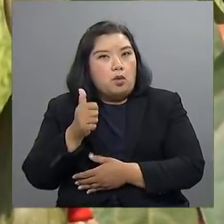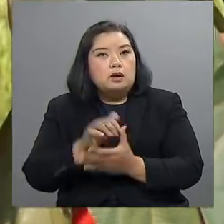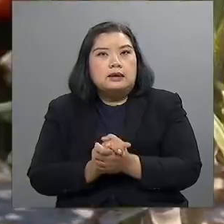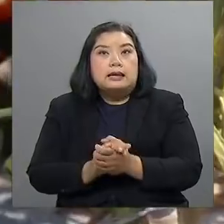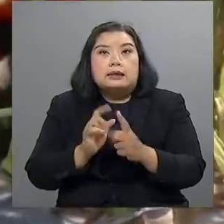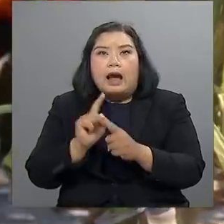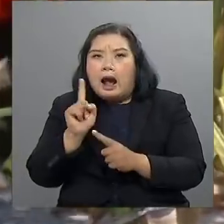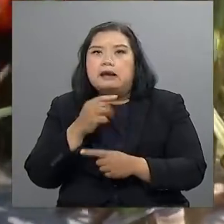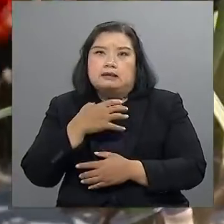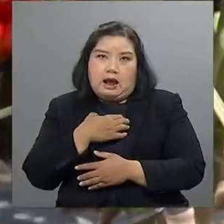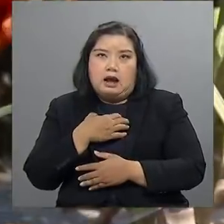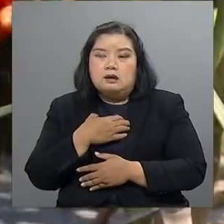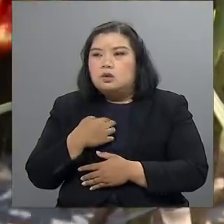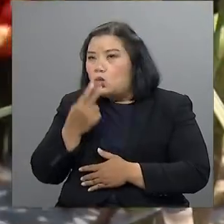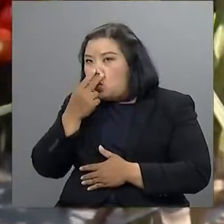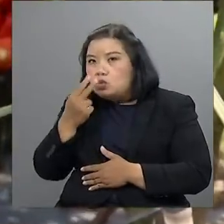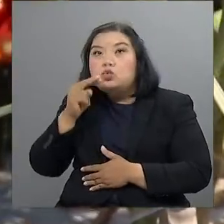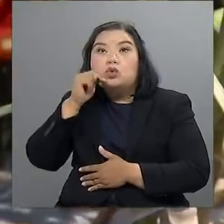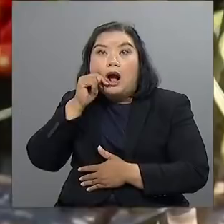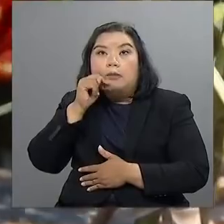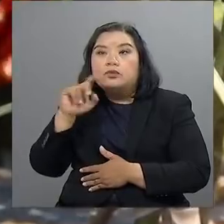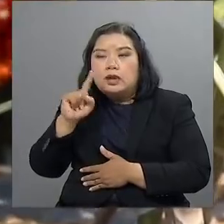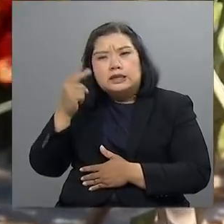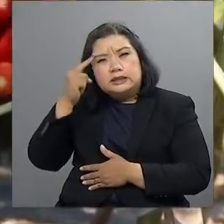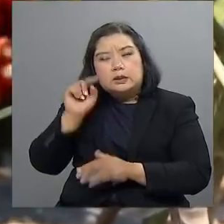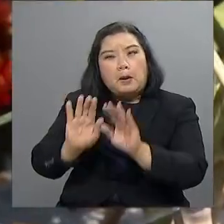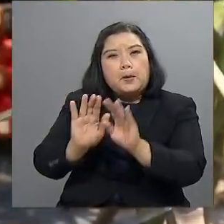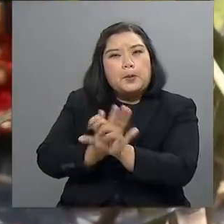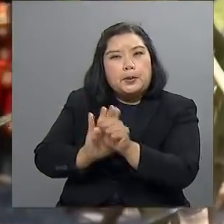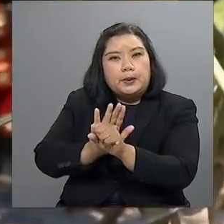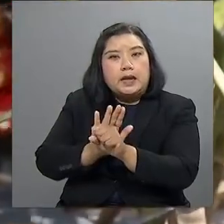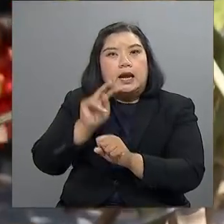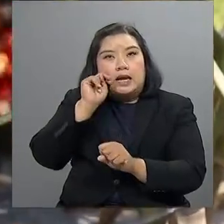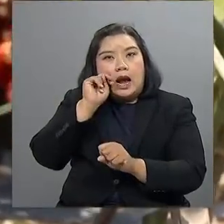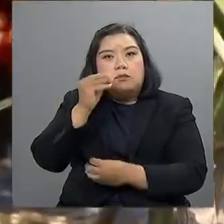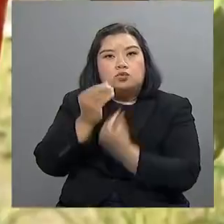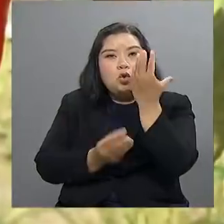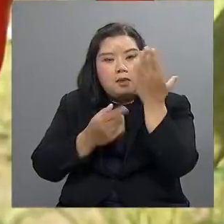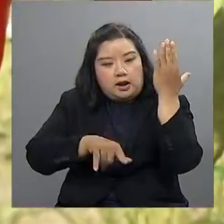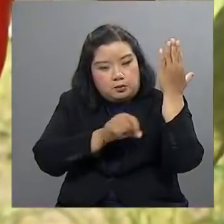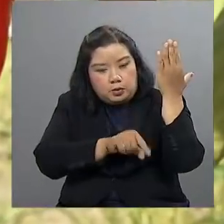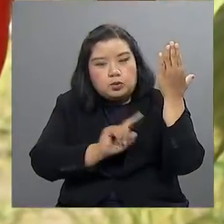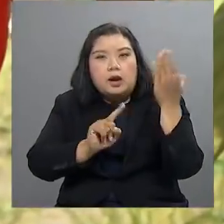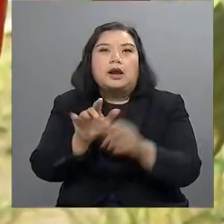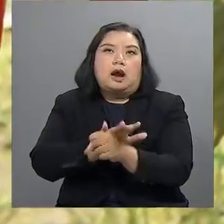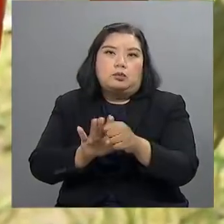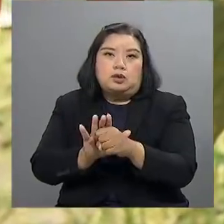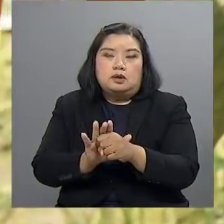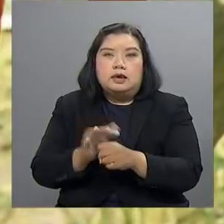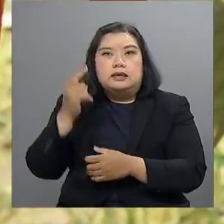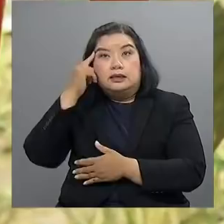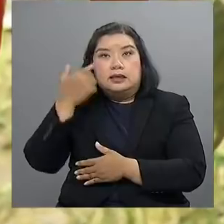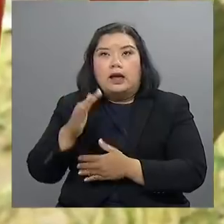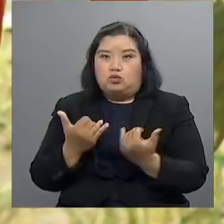ณจะต้องไปสำรวจแหล่งน้ำแล้วก็คำนวณปริมาณน้ำให้เหมาะสมกับการปลูกพืชของคุณก่อนนะครับคืออันนี้เขาคำนวณมาแล้วว่าเขาทำได้ประ